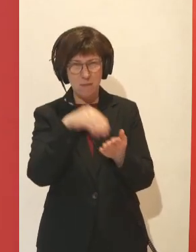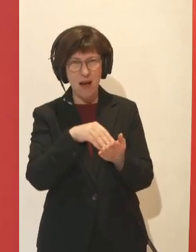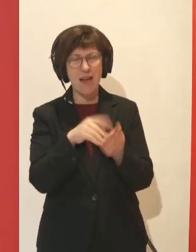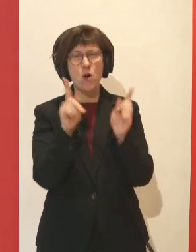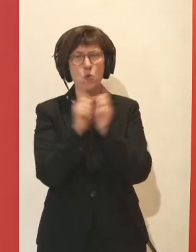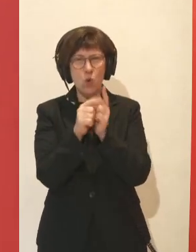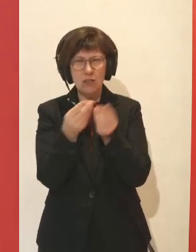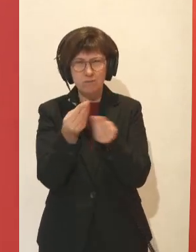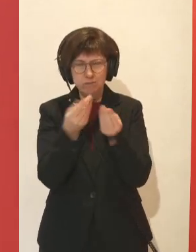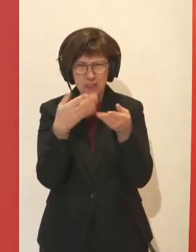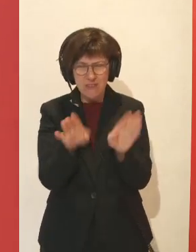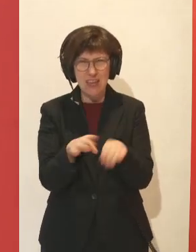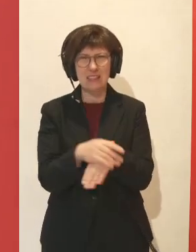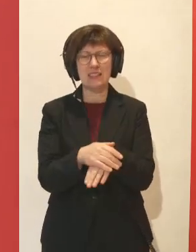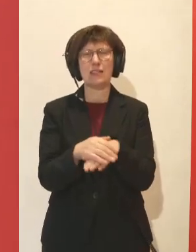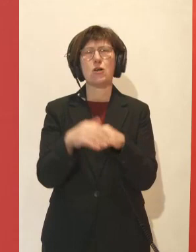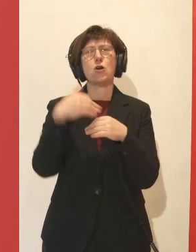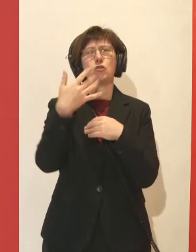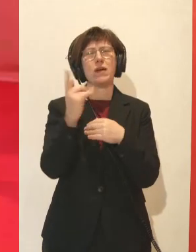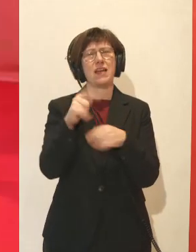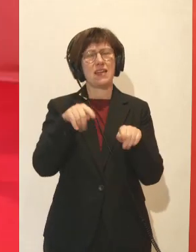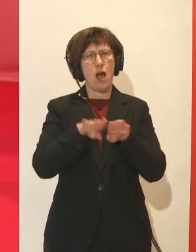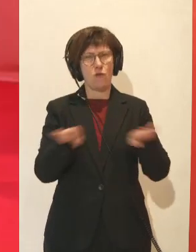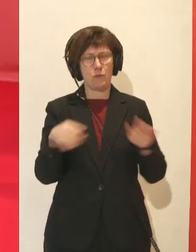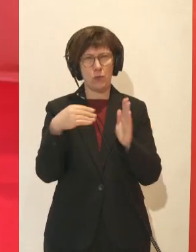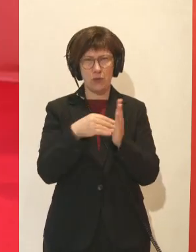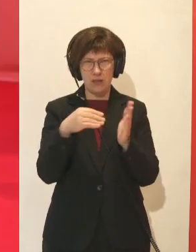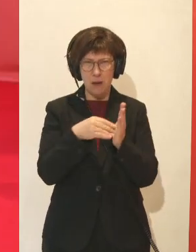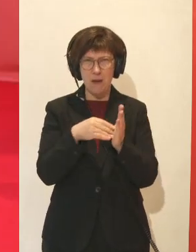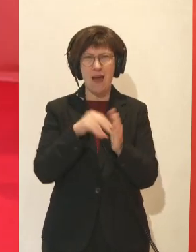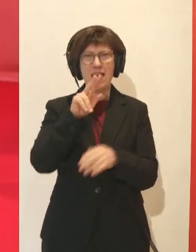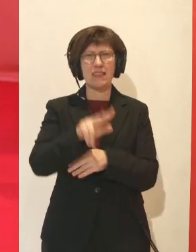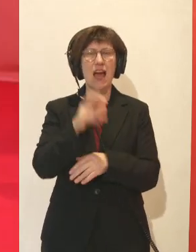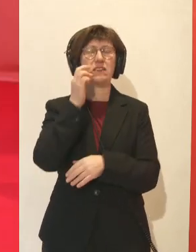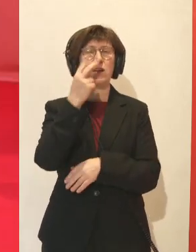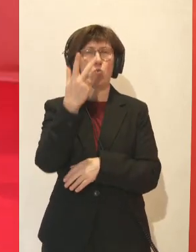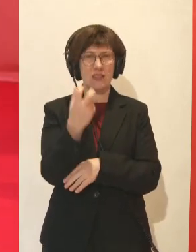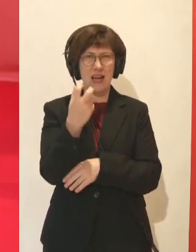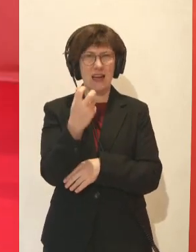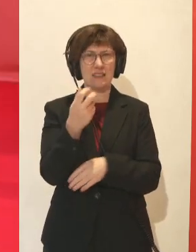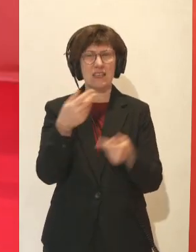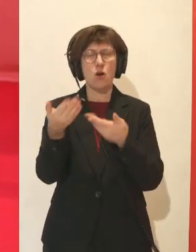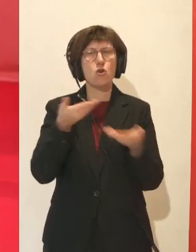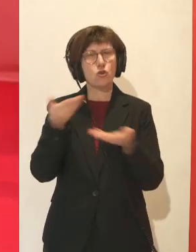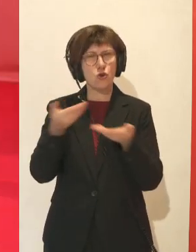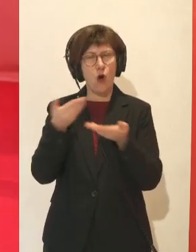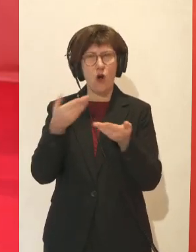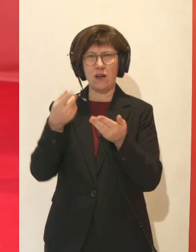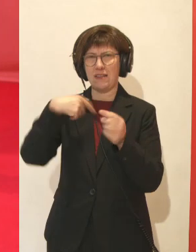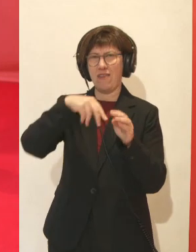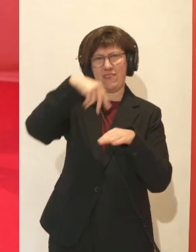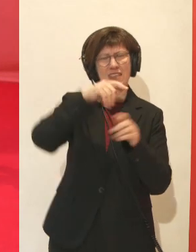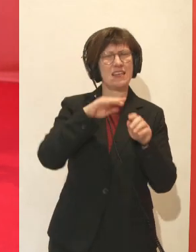kurz gesprochen hast, später auch noch hier auf der Bühne sein wirst, um 13.30 Uhr zu deinem Talk und sonst in den Sessions